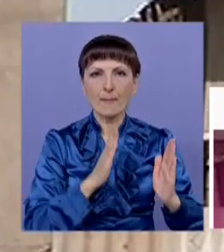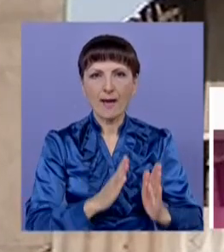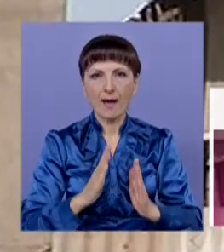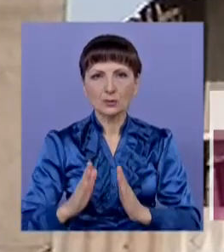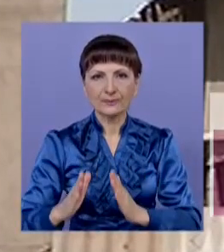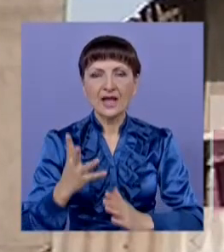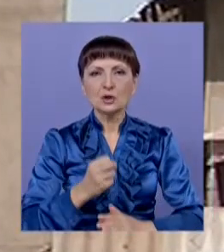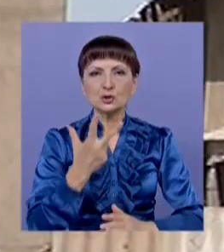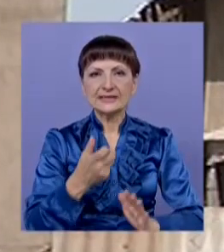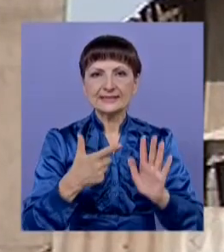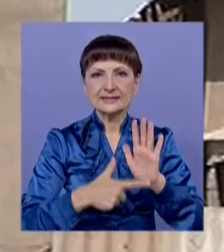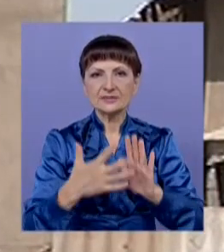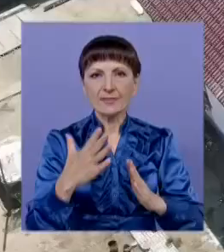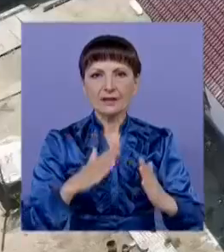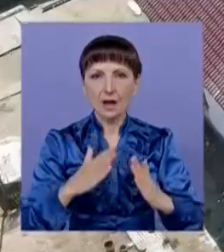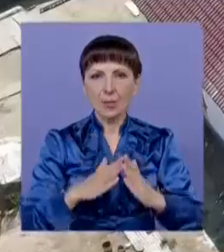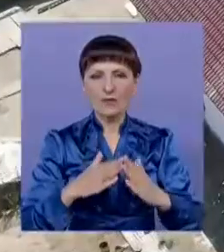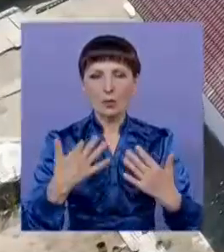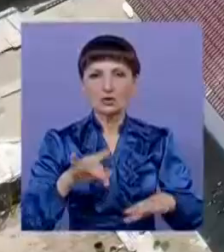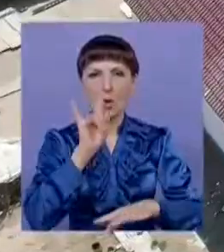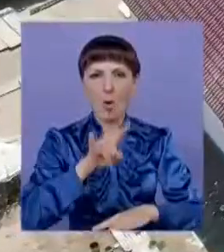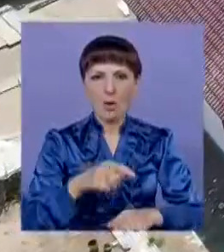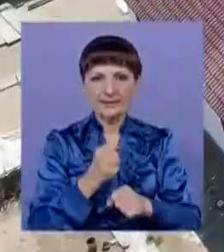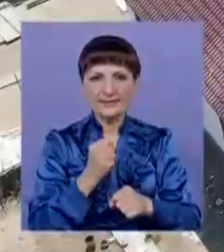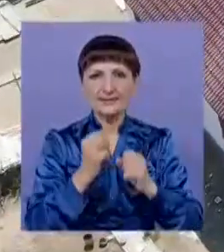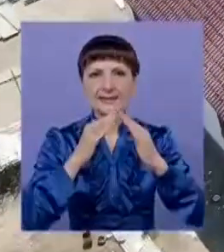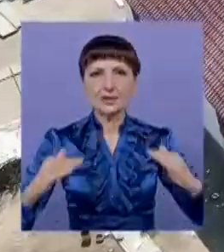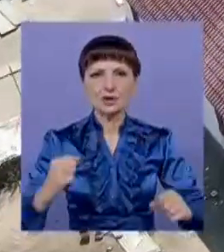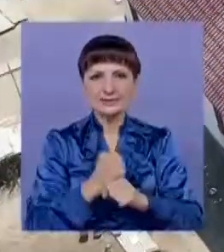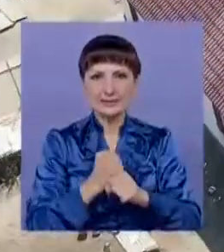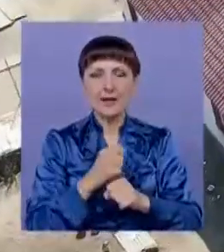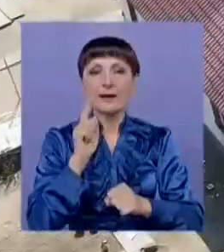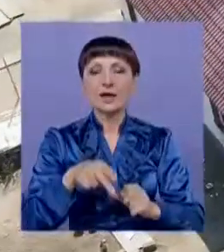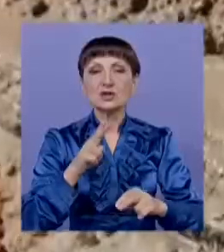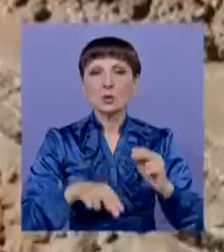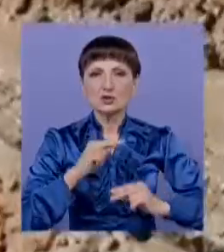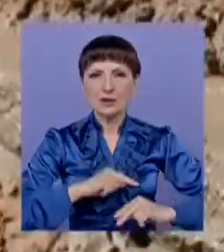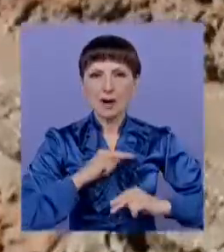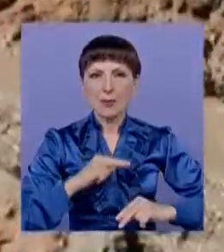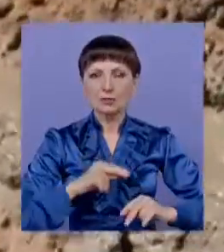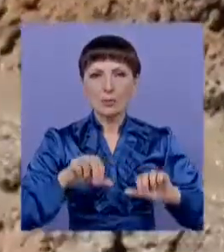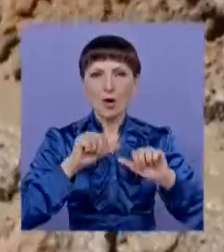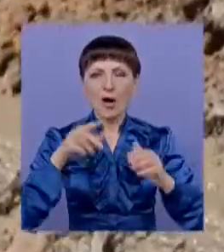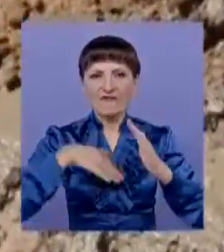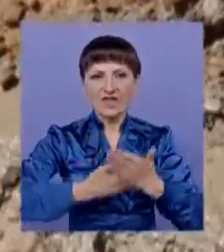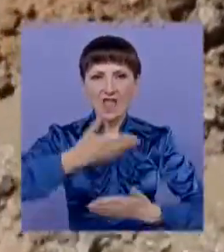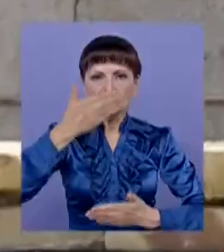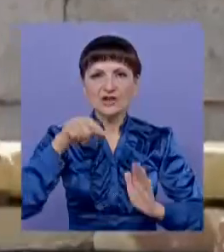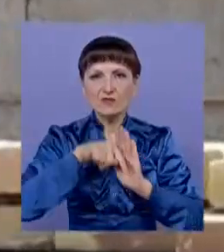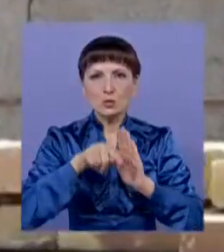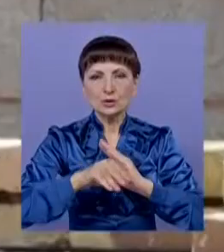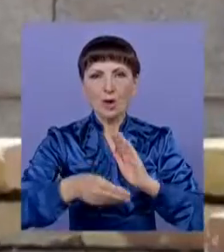порядок. Еще 375 домов установили окна, крыши сделали. Также закончили работы по внешней и внутренней